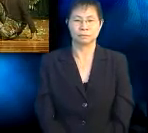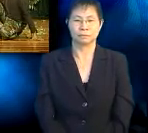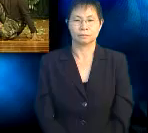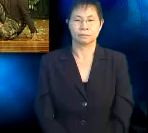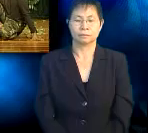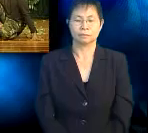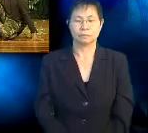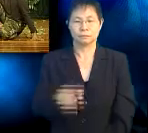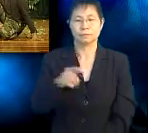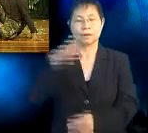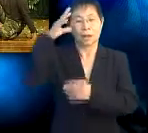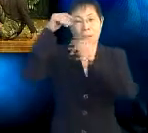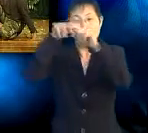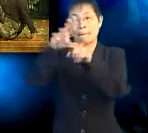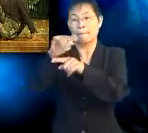Nampaknya